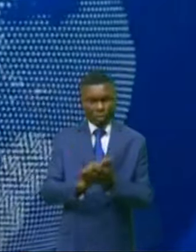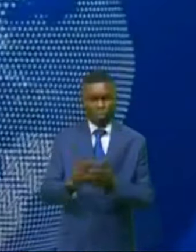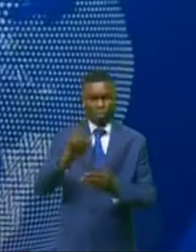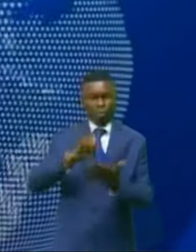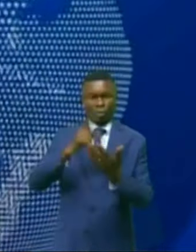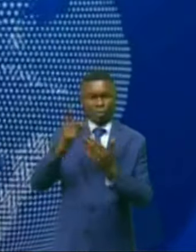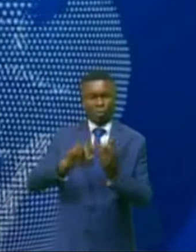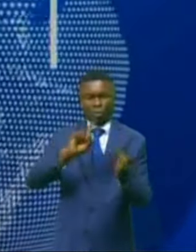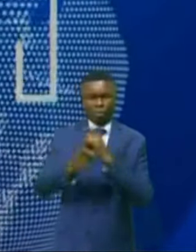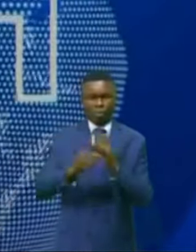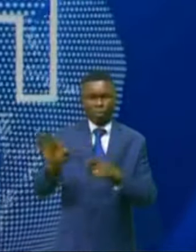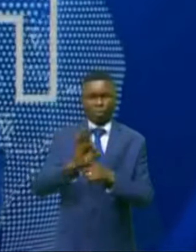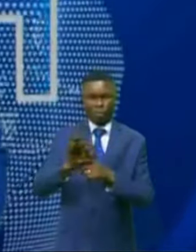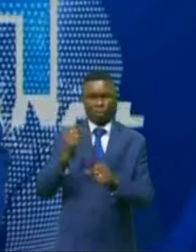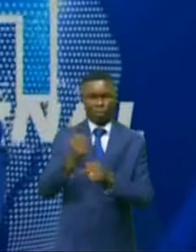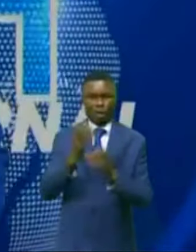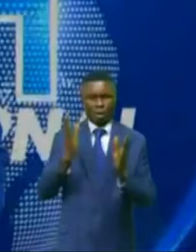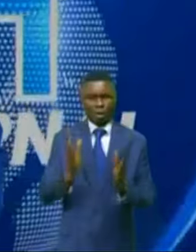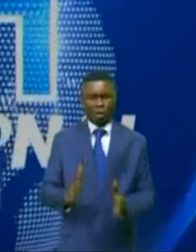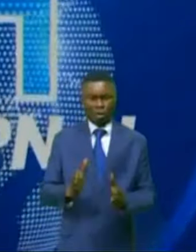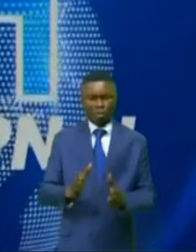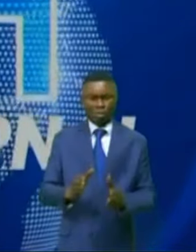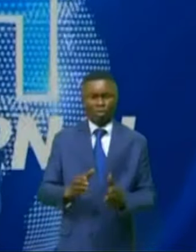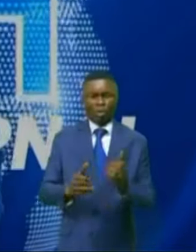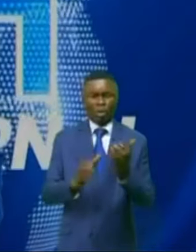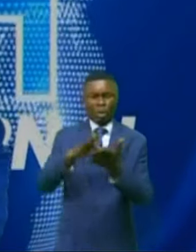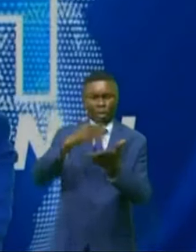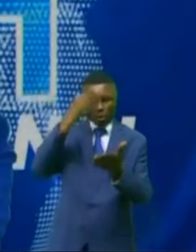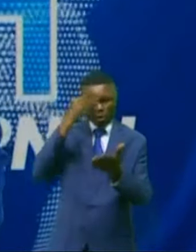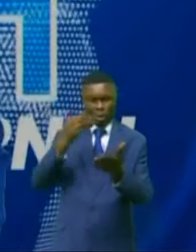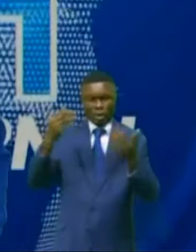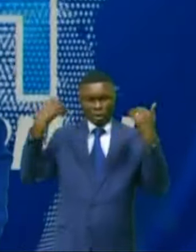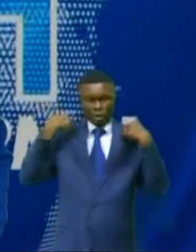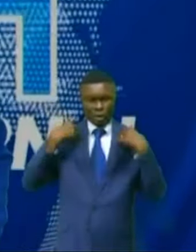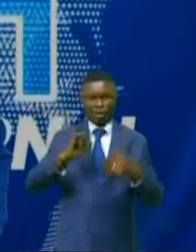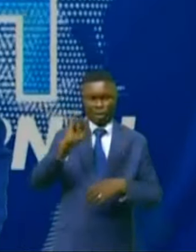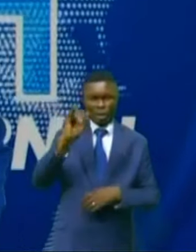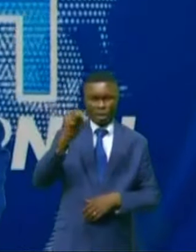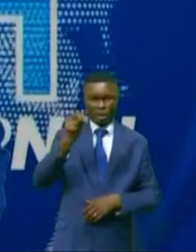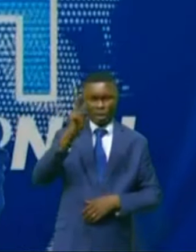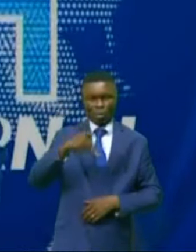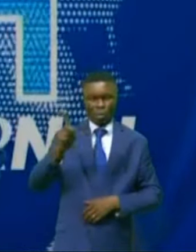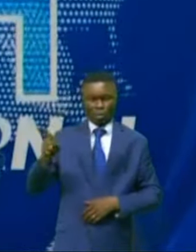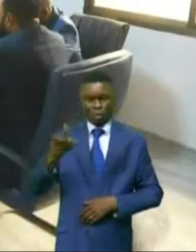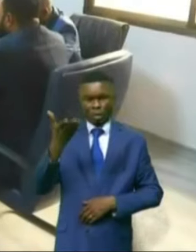améliorer la formation professionnelle des apprenants et cadres de l'INPP Sandra Nyangui.